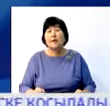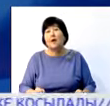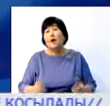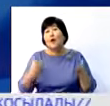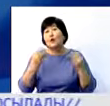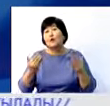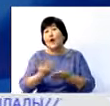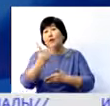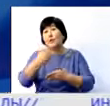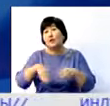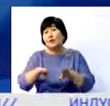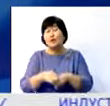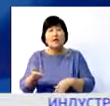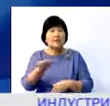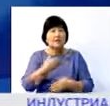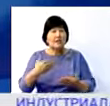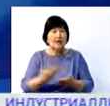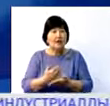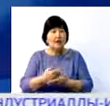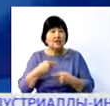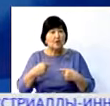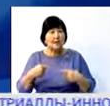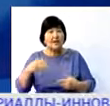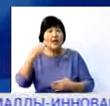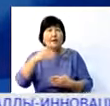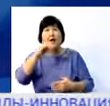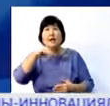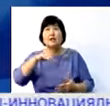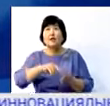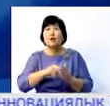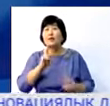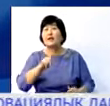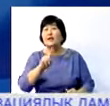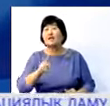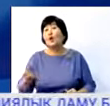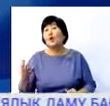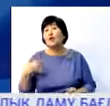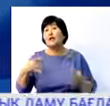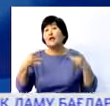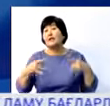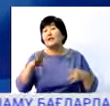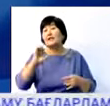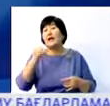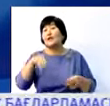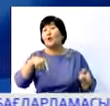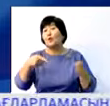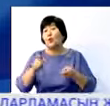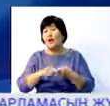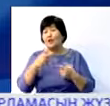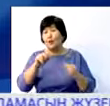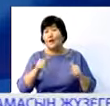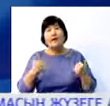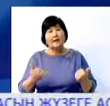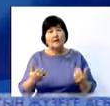Күнізгі ақпарат дәреті осындай. Біздің жаңалықтарымызды және де басқа да бағдарламаларымызды kastirkan.kz-тен Қызылорда телеарнасын сайтынан өту арқылы көре аласыздар.